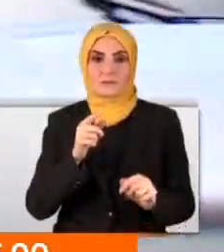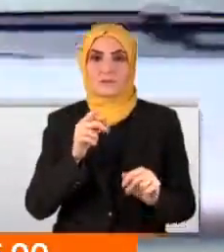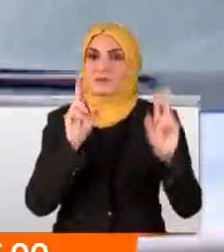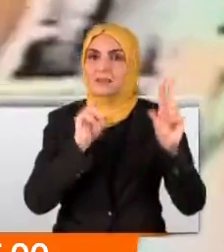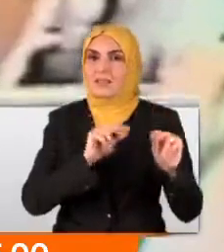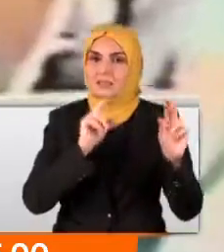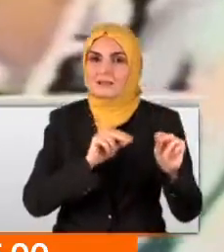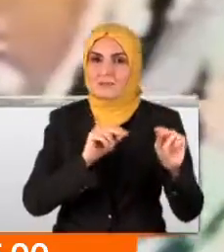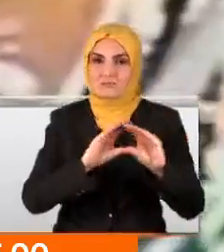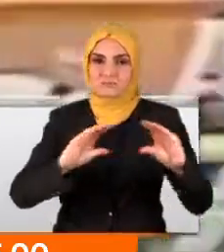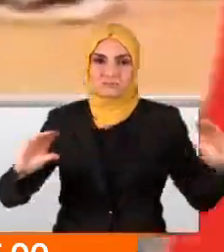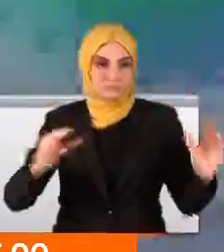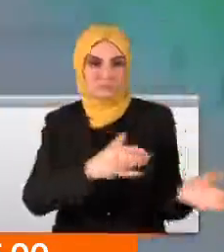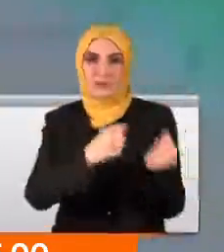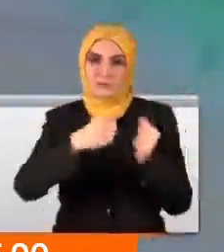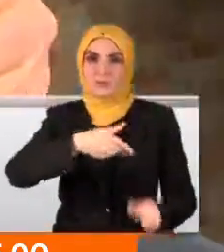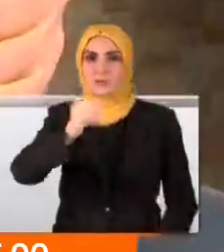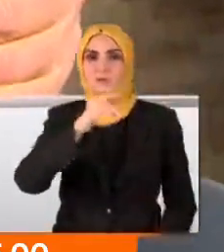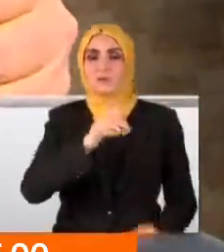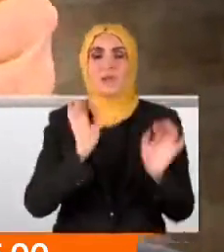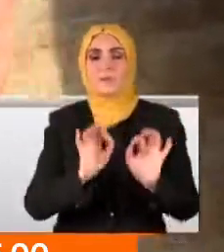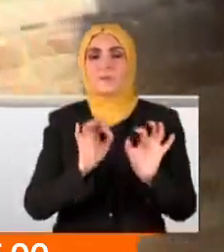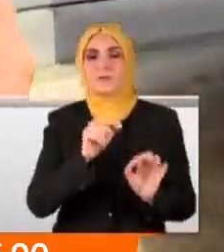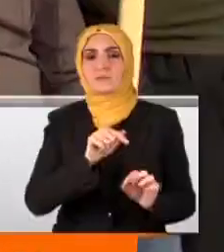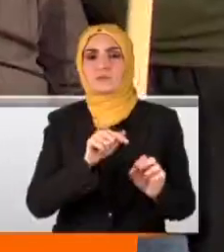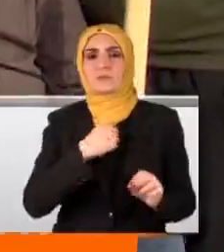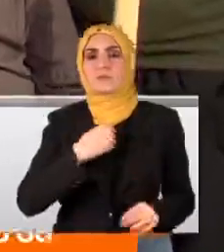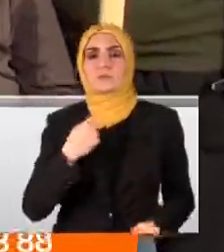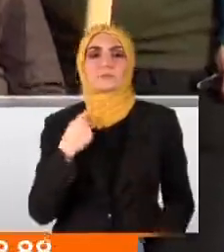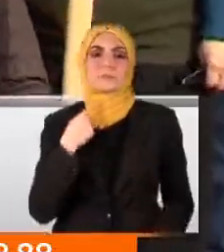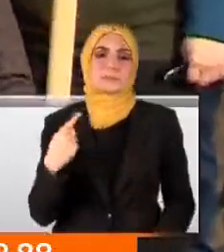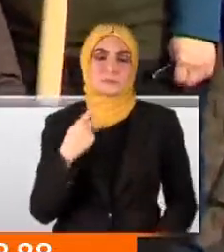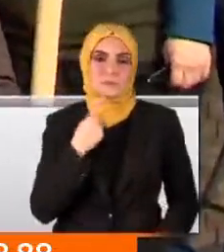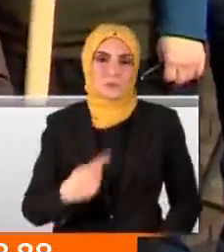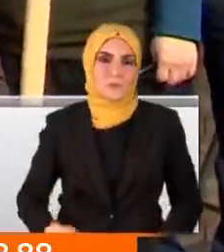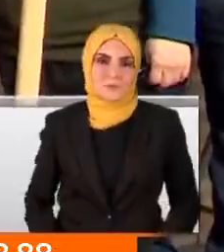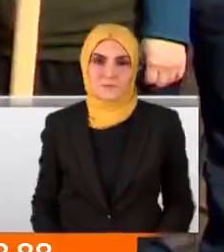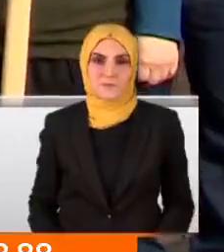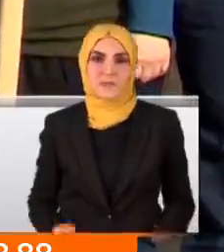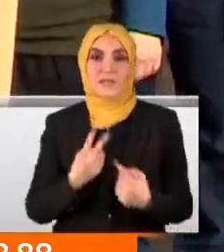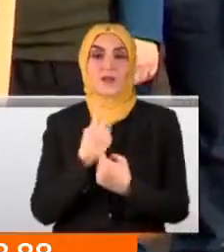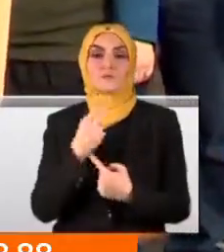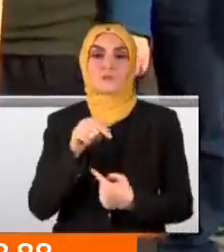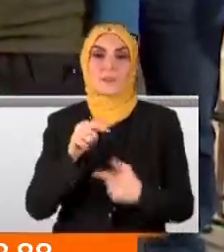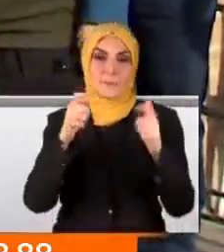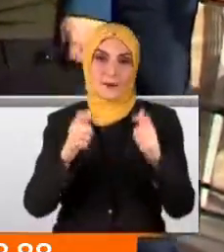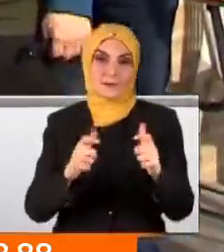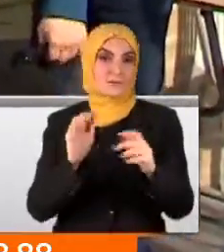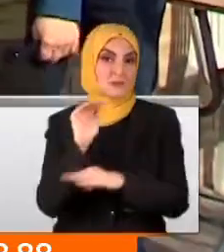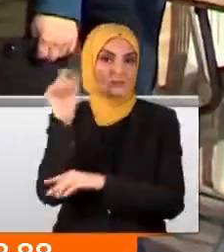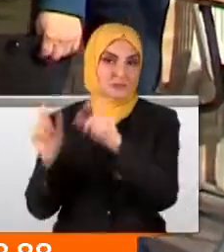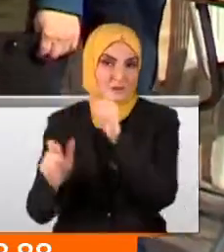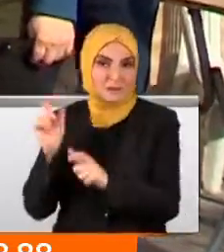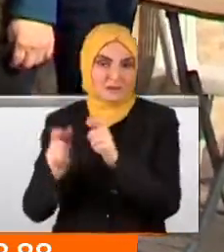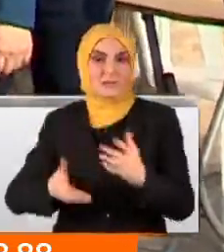bak. Bak. Sürekli buradalar bu hırsızlar, sürekli. Bıktım oğlum, bıktım. Yavuz Selim Mahallesi'nde yaşayanların başı dertte. Onlar isyan